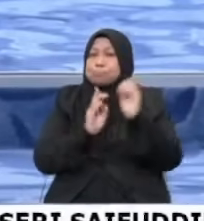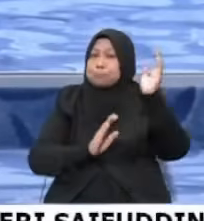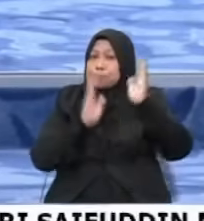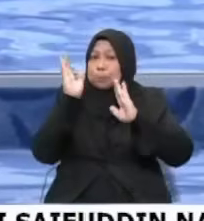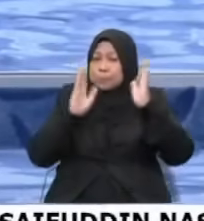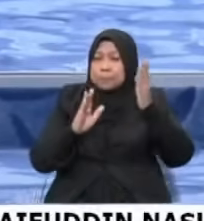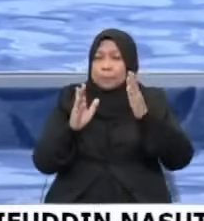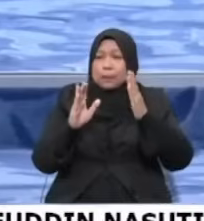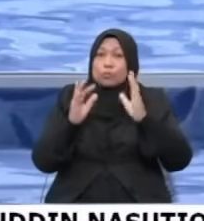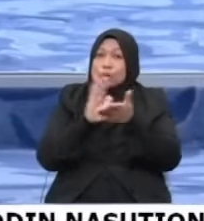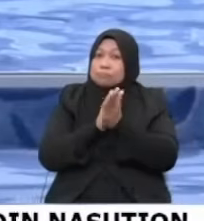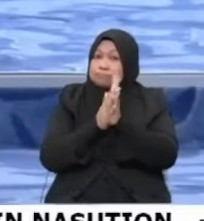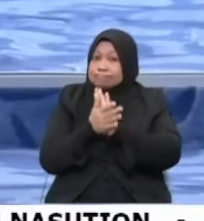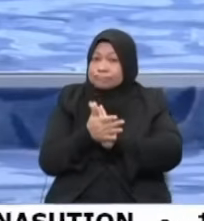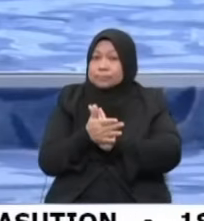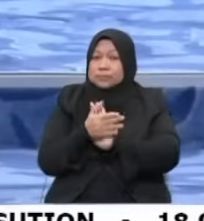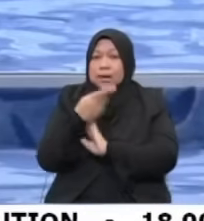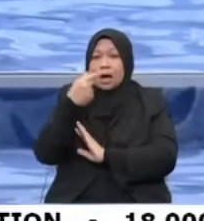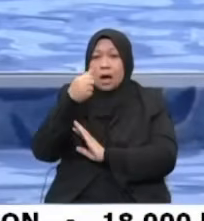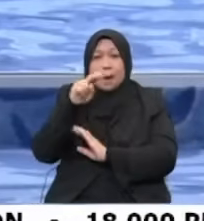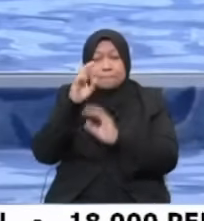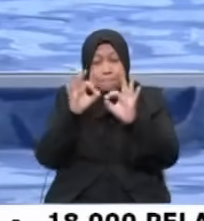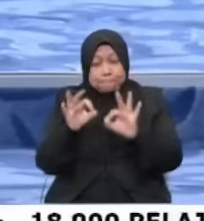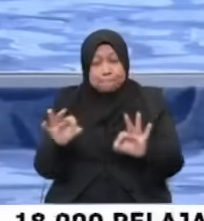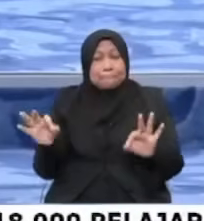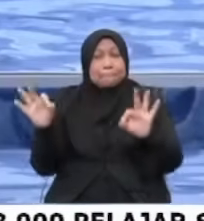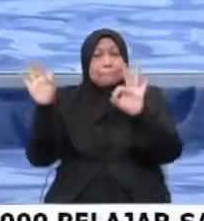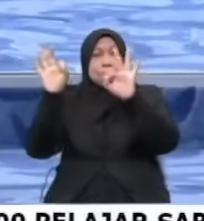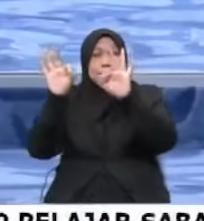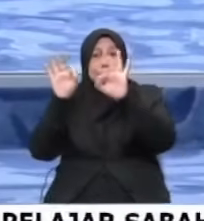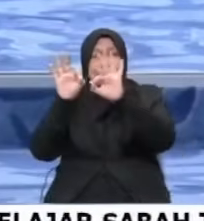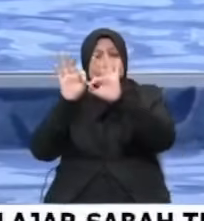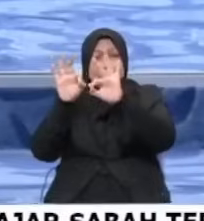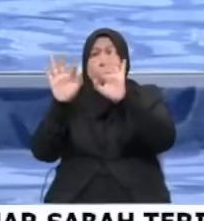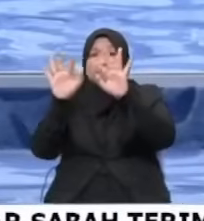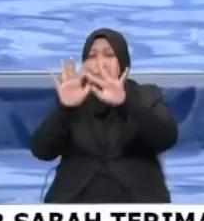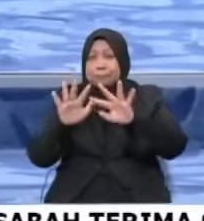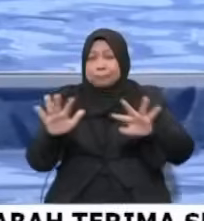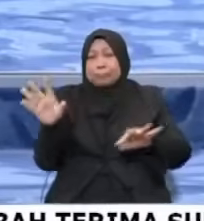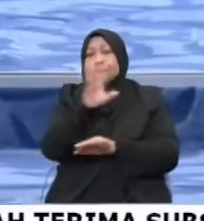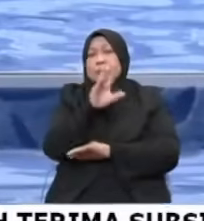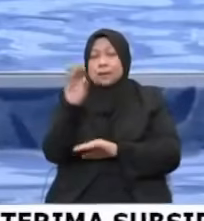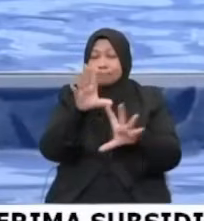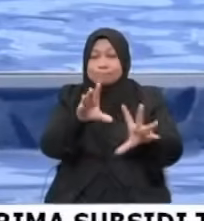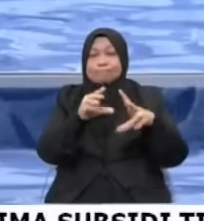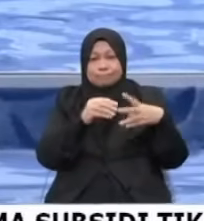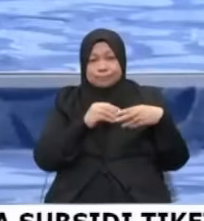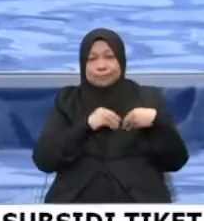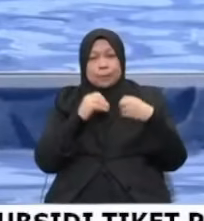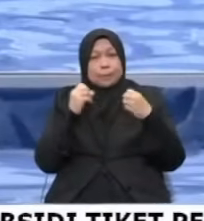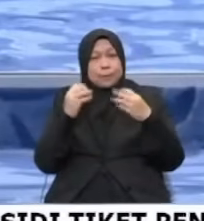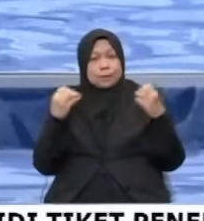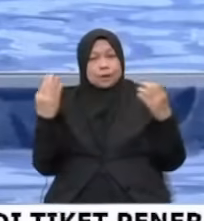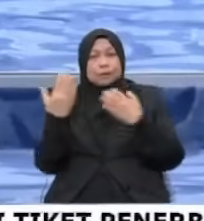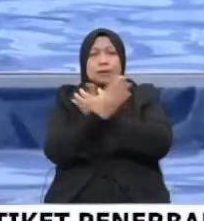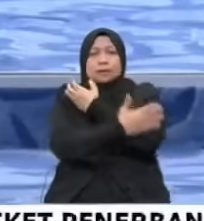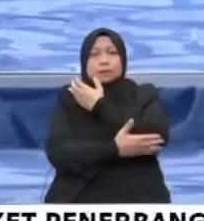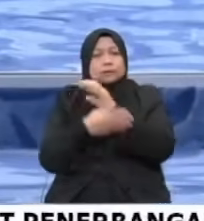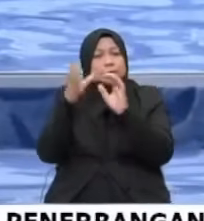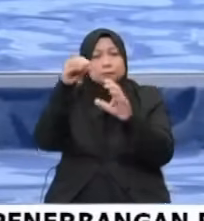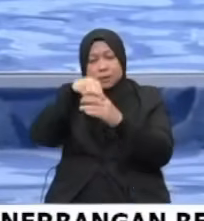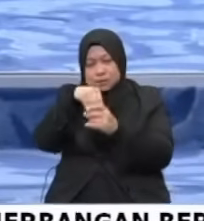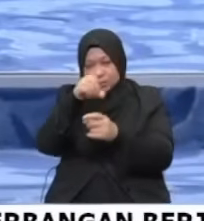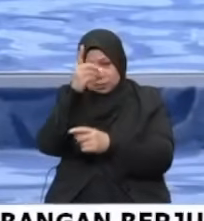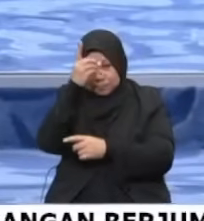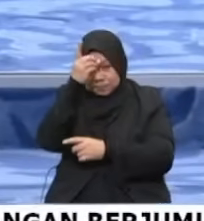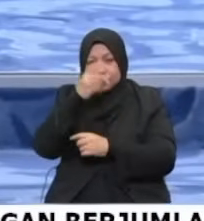sudah jadi hub yang penting di rantau ini dan diterima oleh kebanyakan negara termasuk Jerman